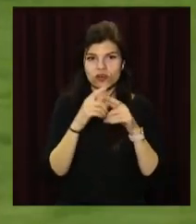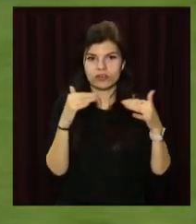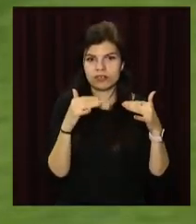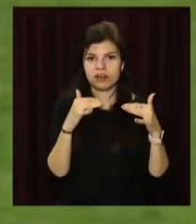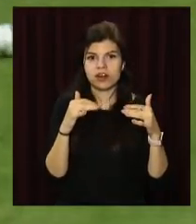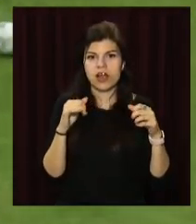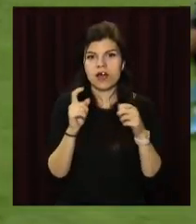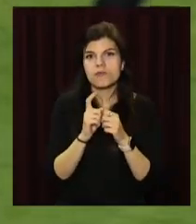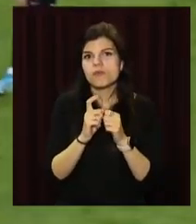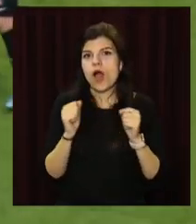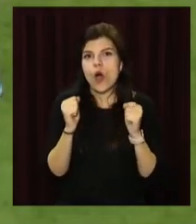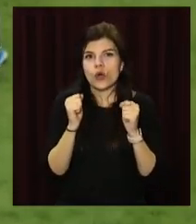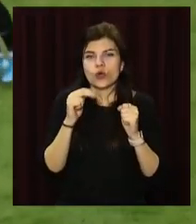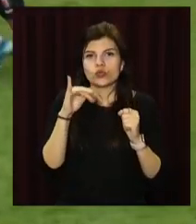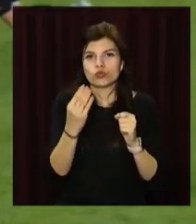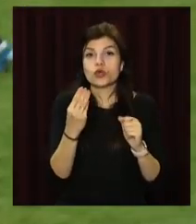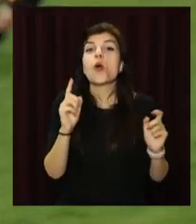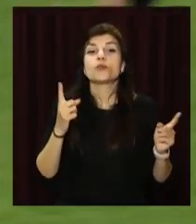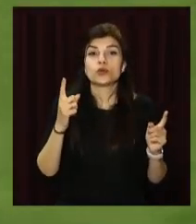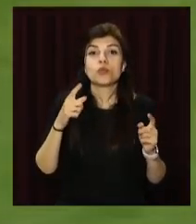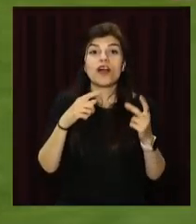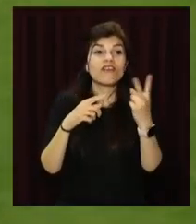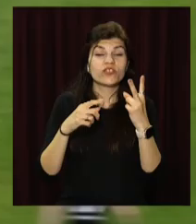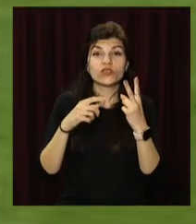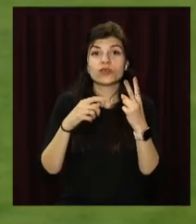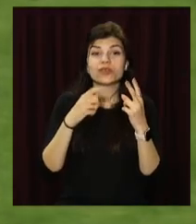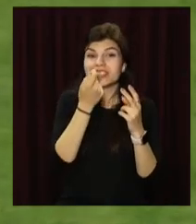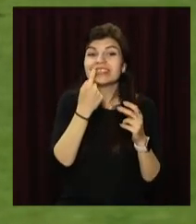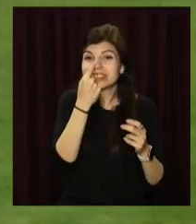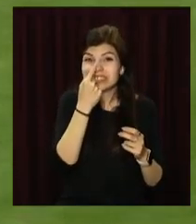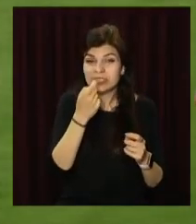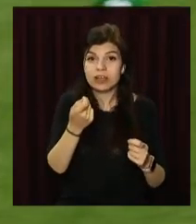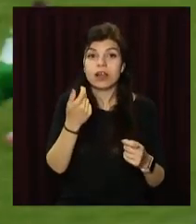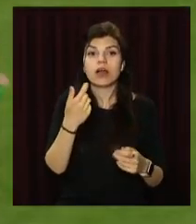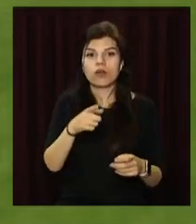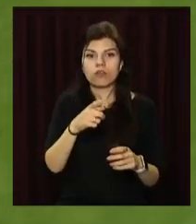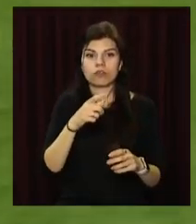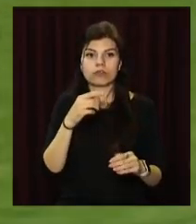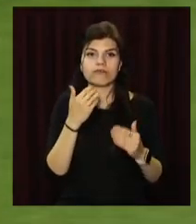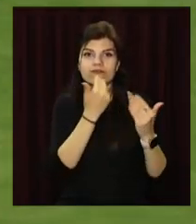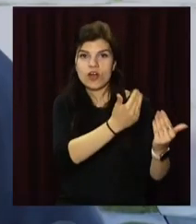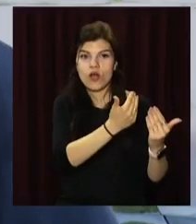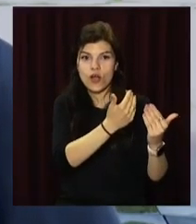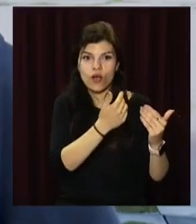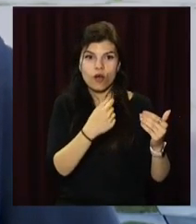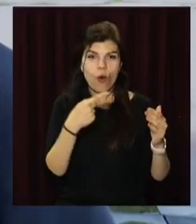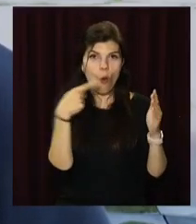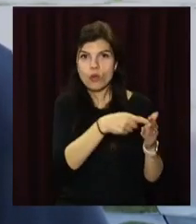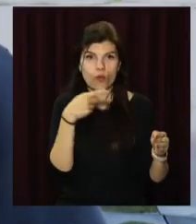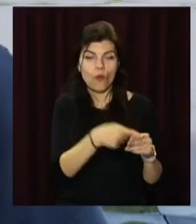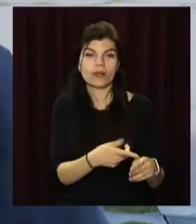став холодним душем. Вже у першому таймі на 2-й і 30-й хвилинах матчу рахунок двічі схилився у бік гостей.